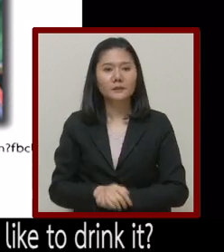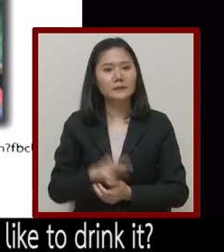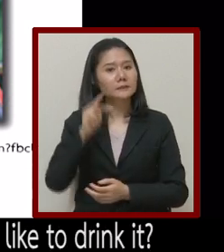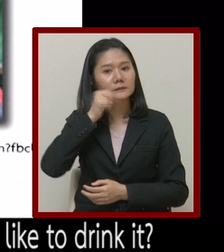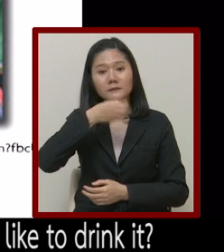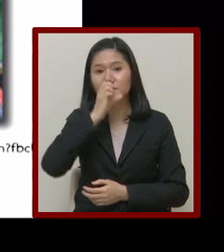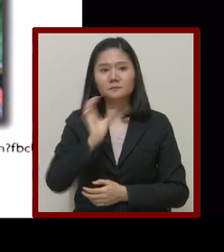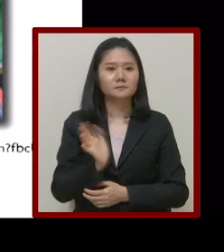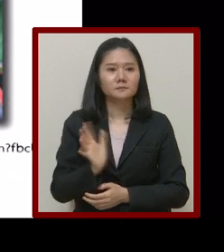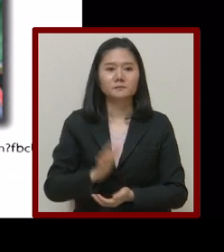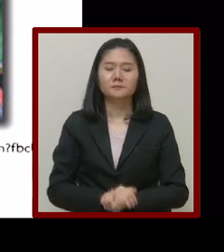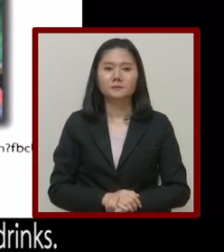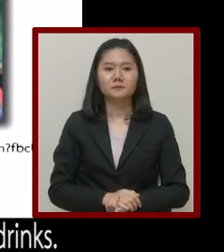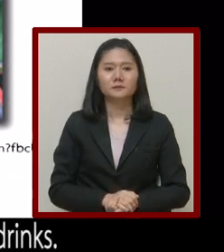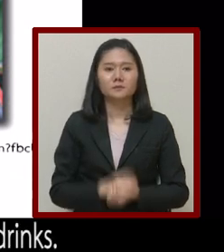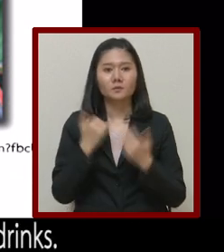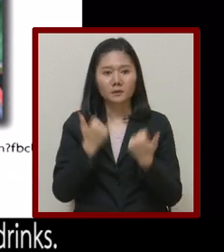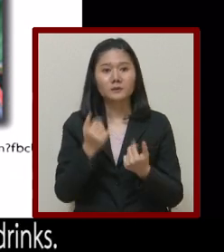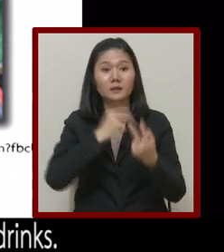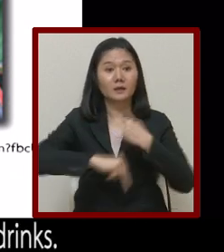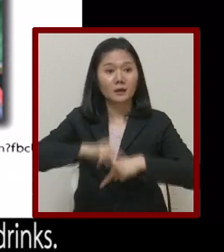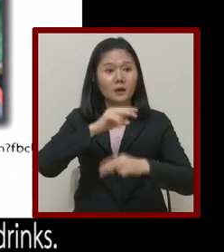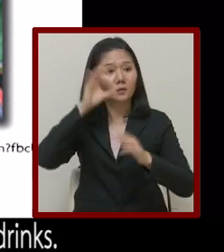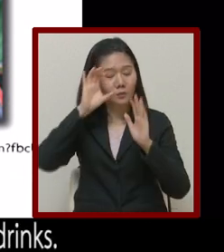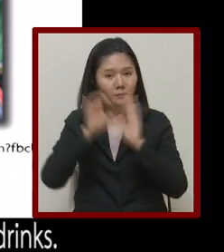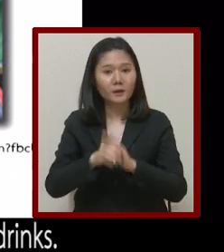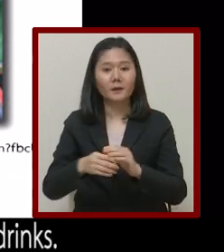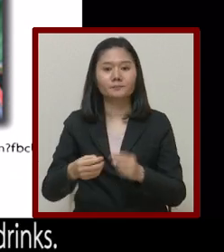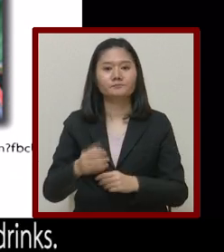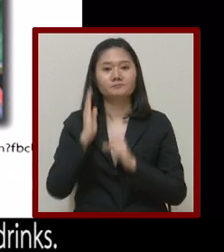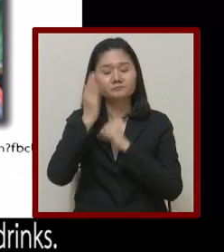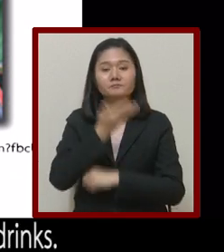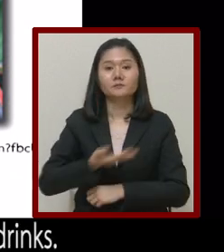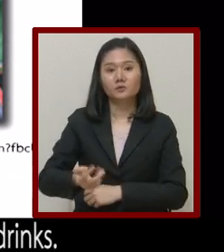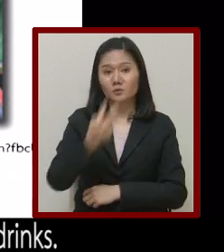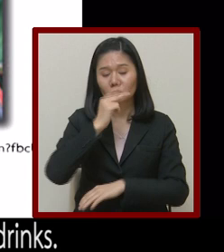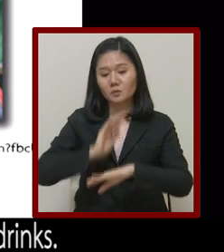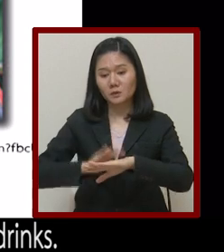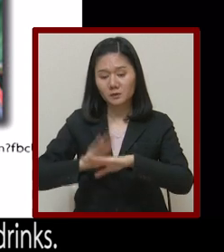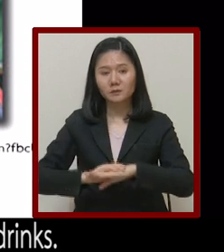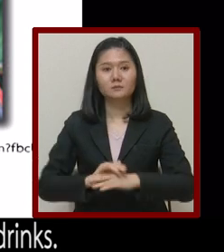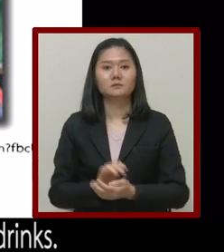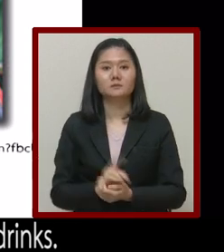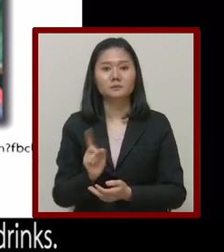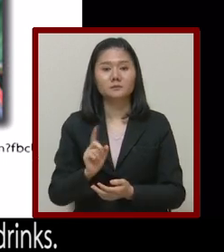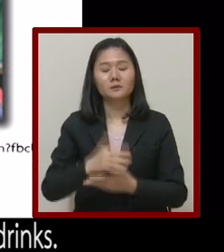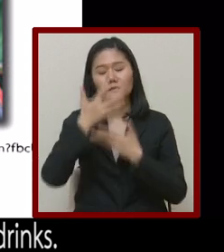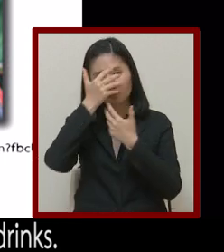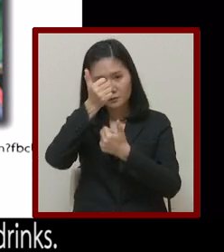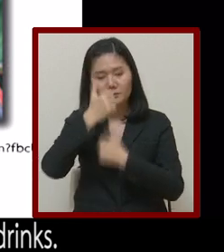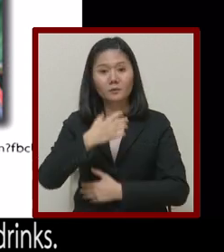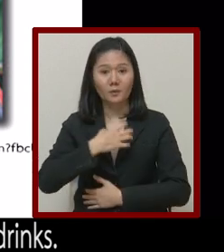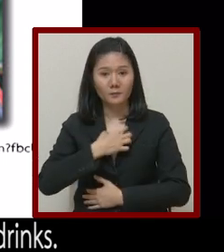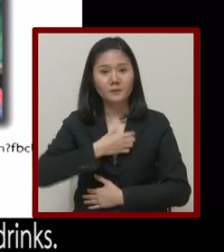าดื่มไหมไม่ครูก็เลยต้องนำรูปภาพมานำเสนอให้พวกเราด้วยเพื่อกระตุ้นความสนใจ